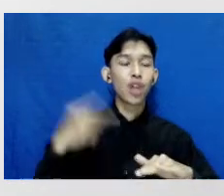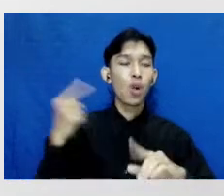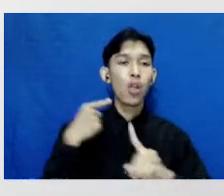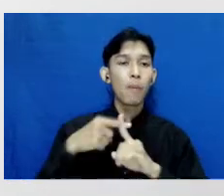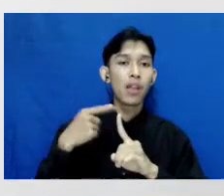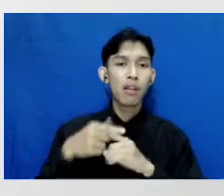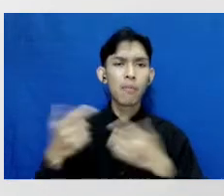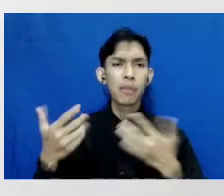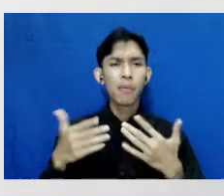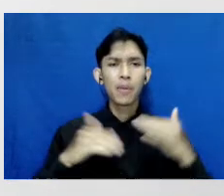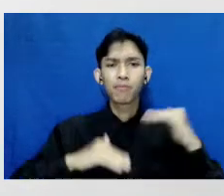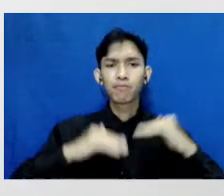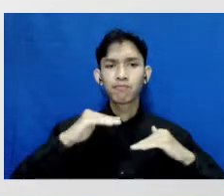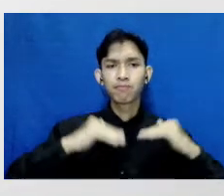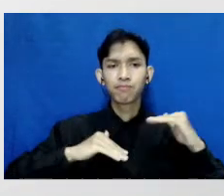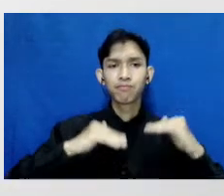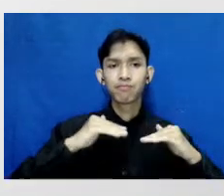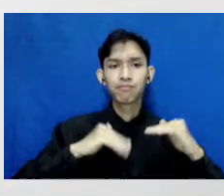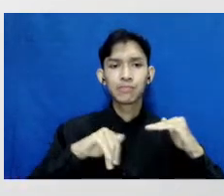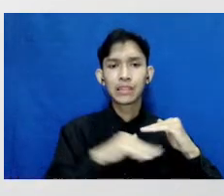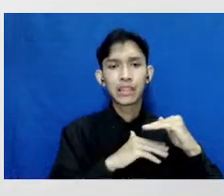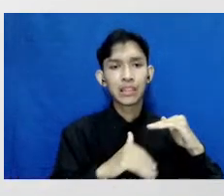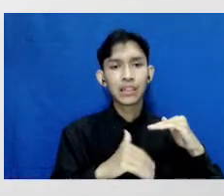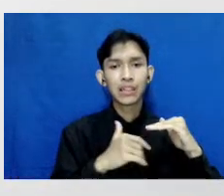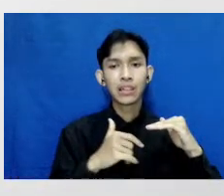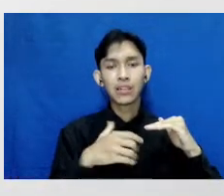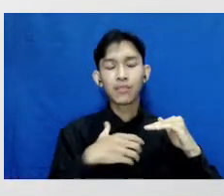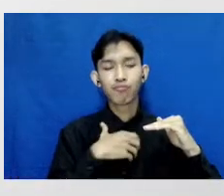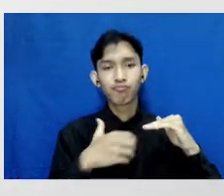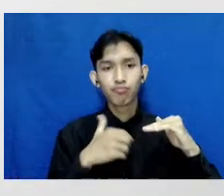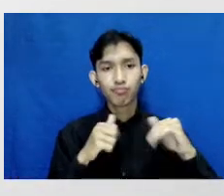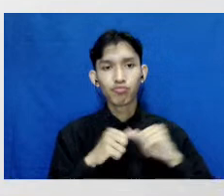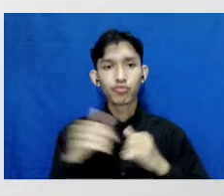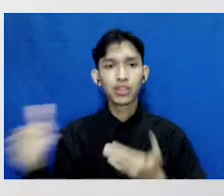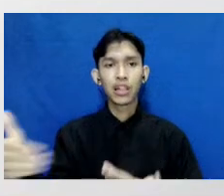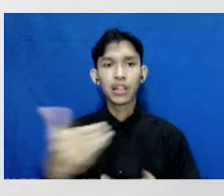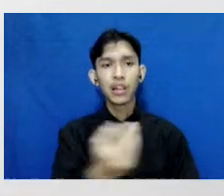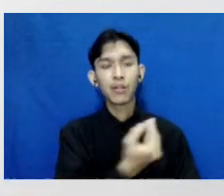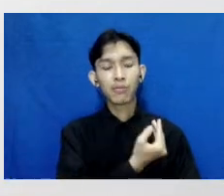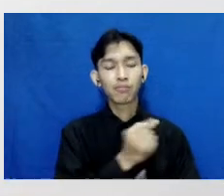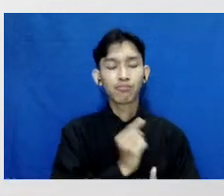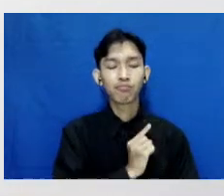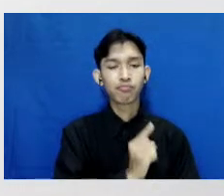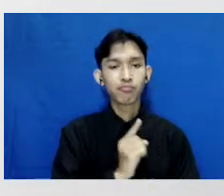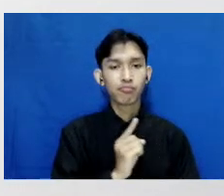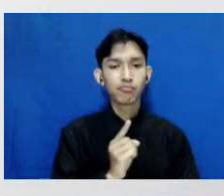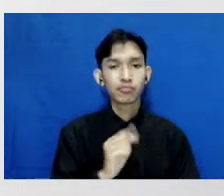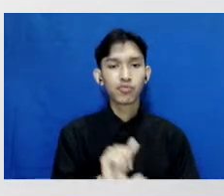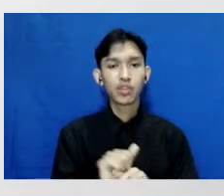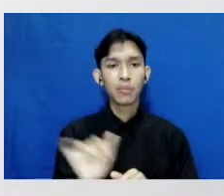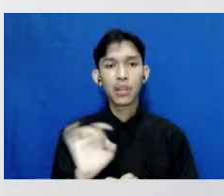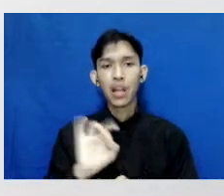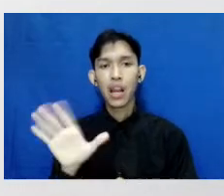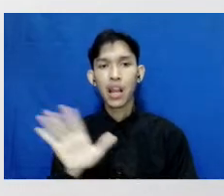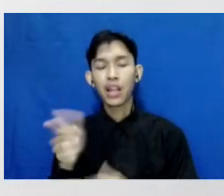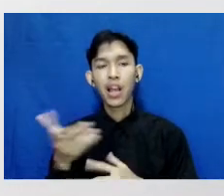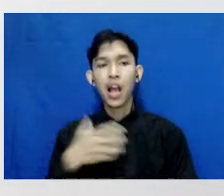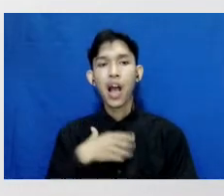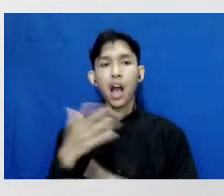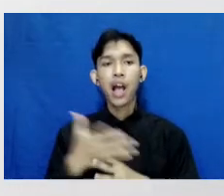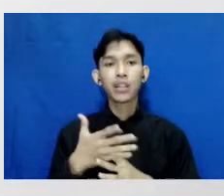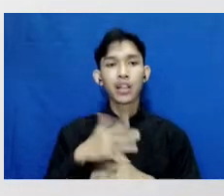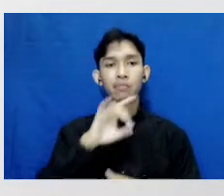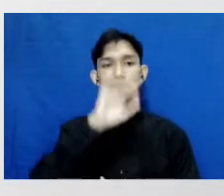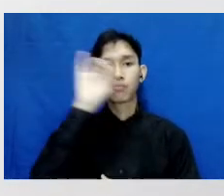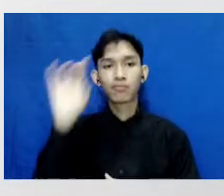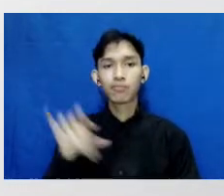bagaimana membalancing antara fundamental rights data protection dengan fundamental rights yang lain seperti hak akses dan sebagainya, itu juga